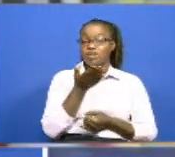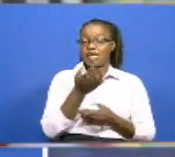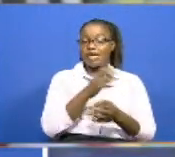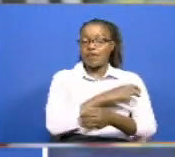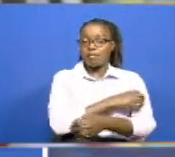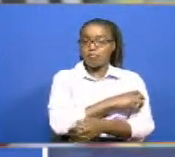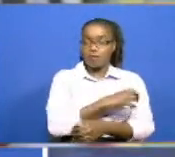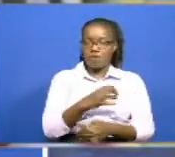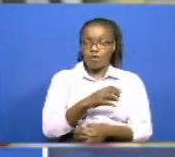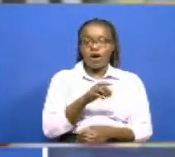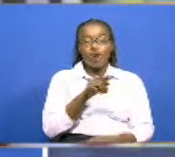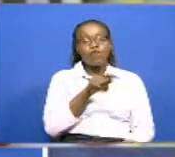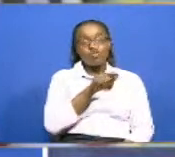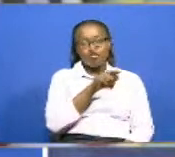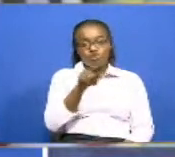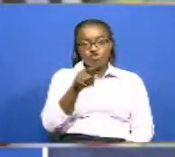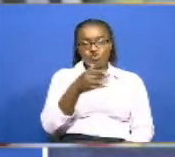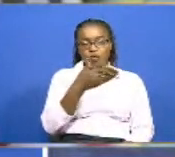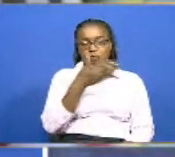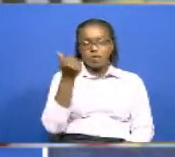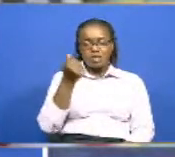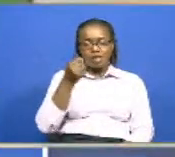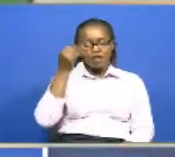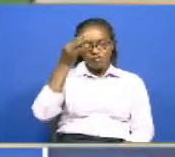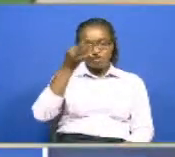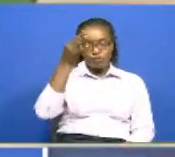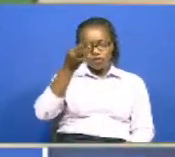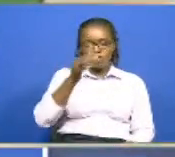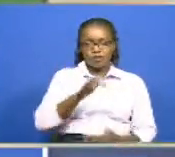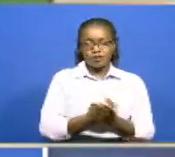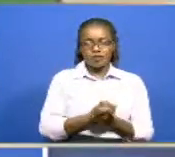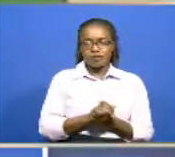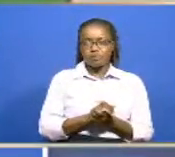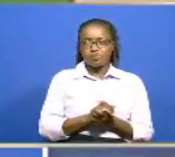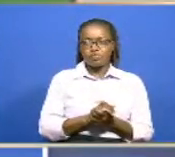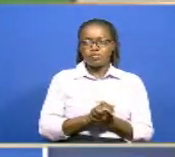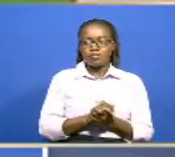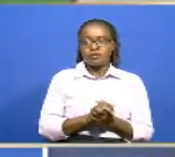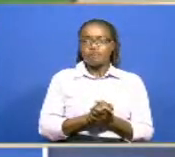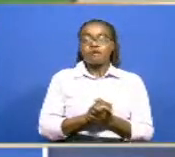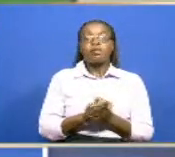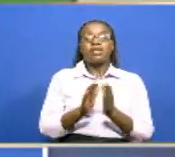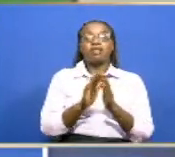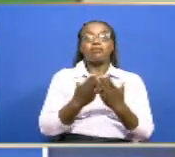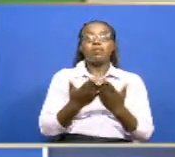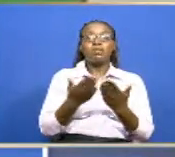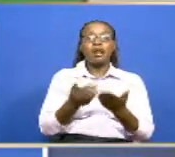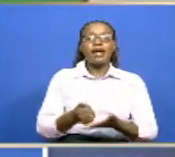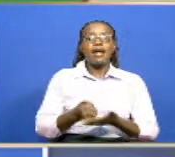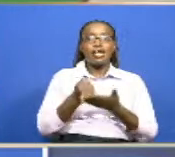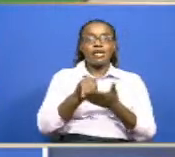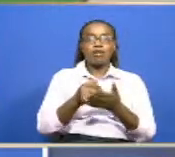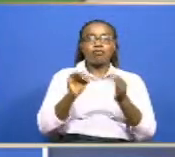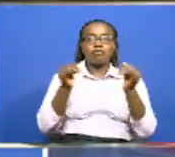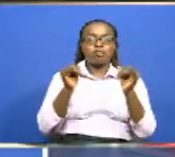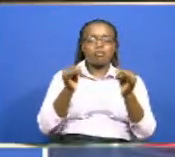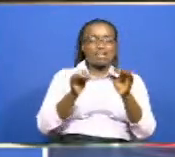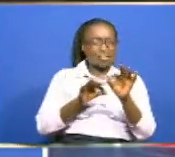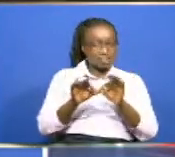empowers you to be better into the future. Na kijitabu cha kuwasaidia wanahabari kupata